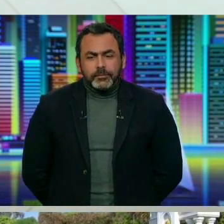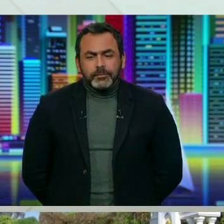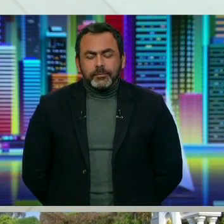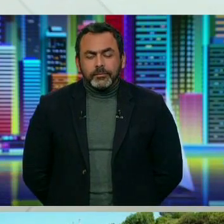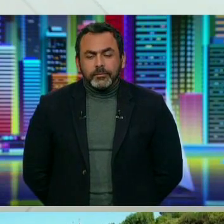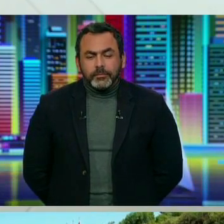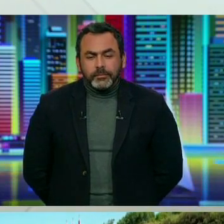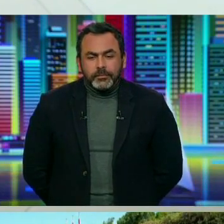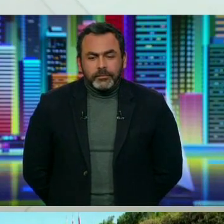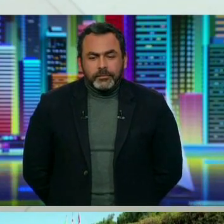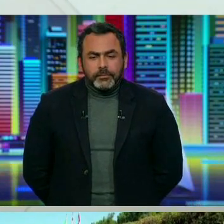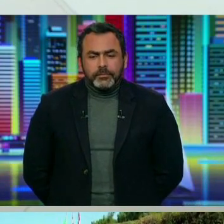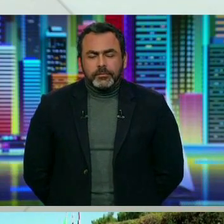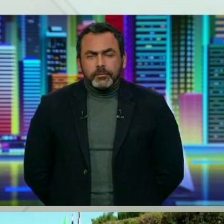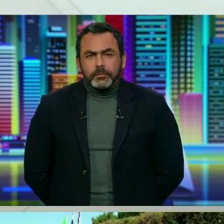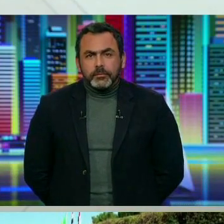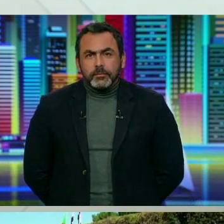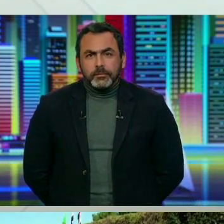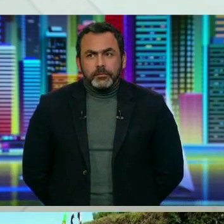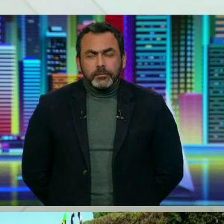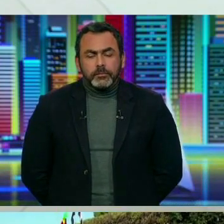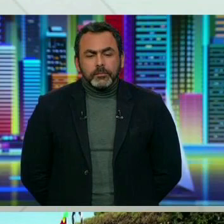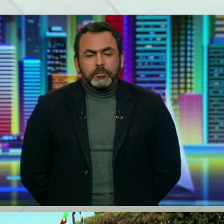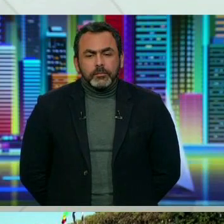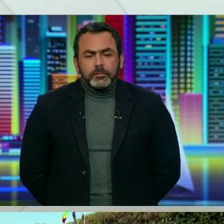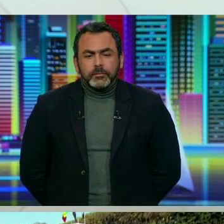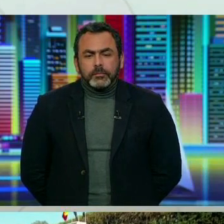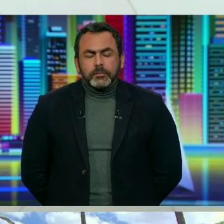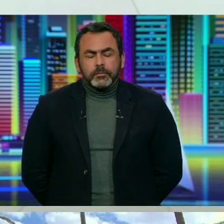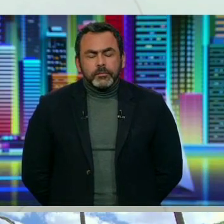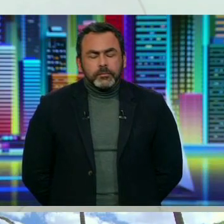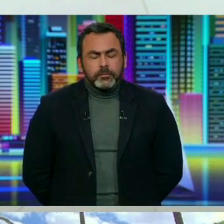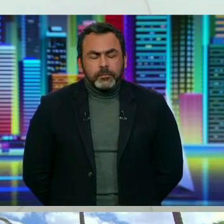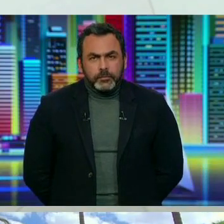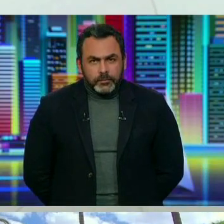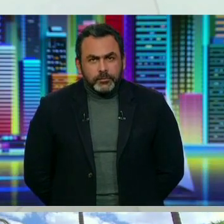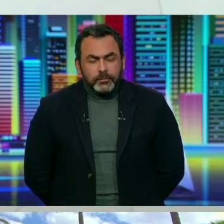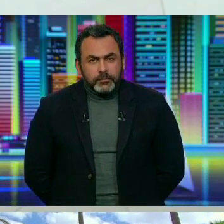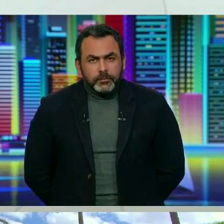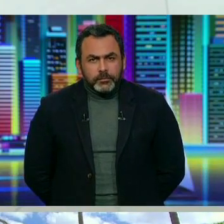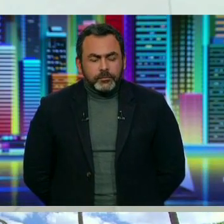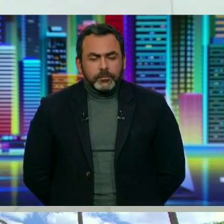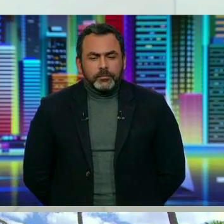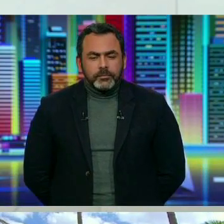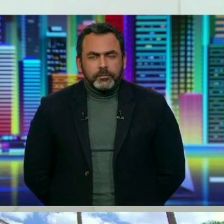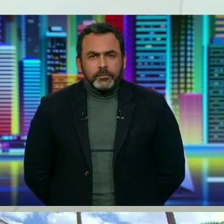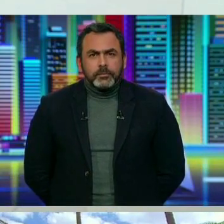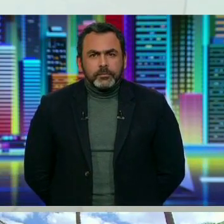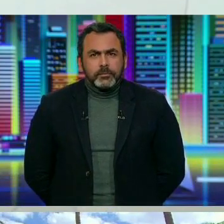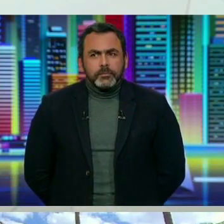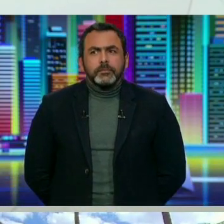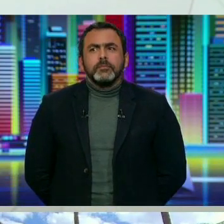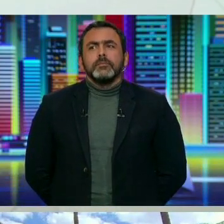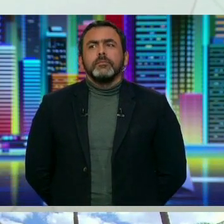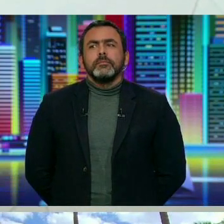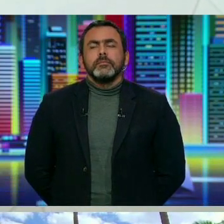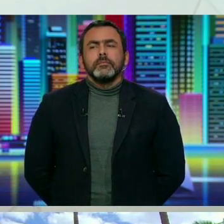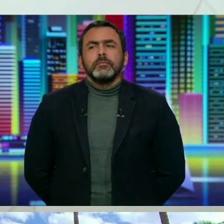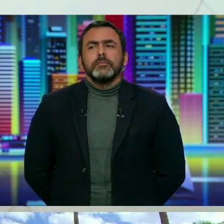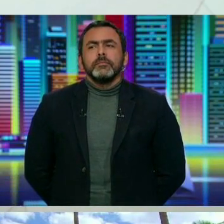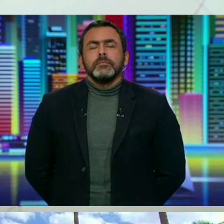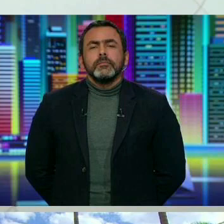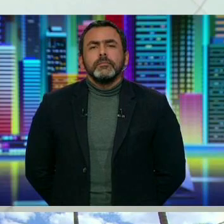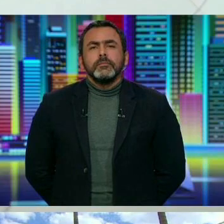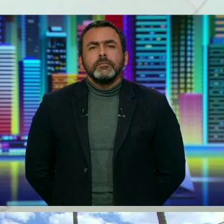أن تجلس الأطراف الثلاثة مصر والسودان وإثيوبيا في مفاوضات على أسس جديدة تحقق